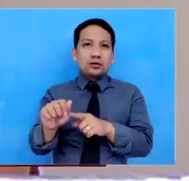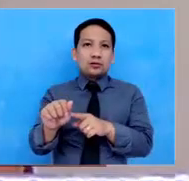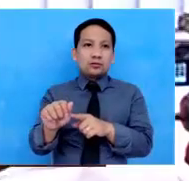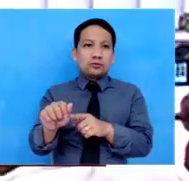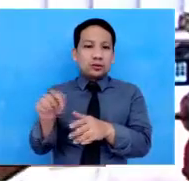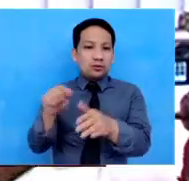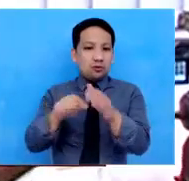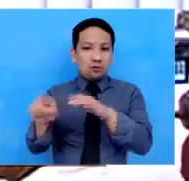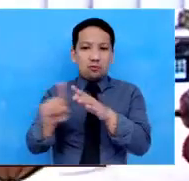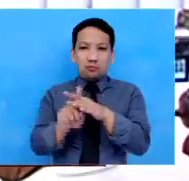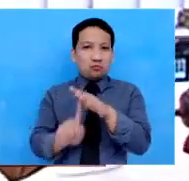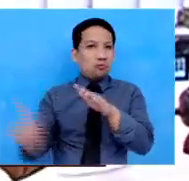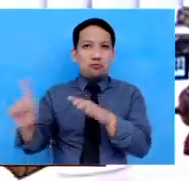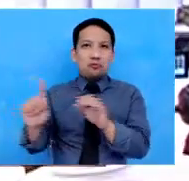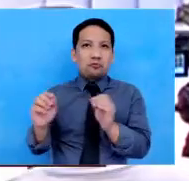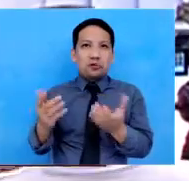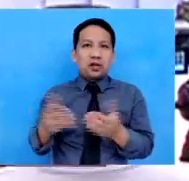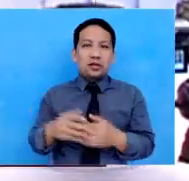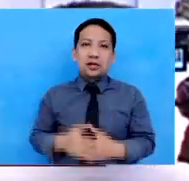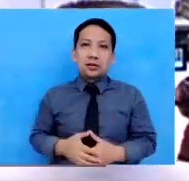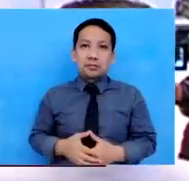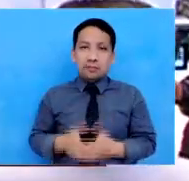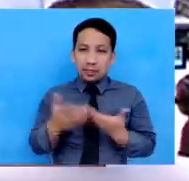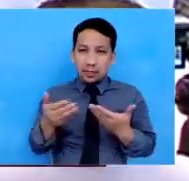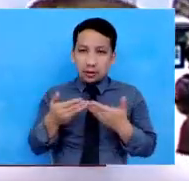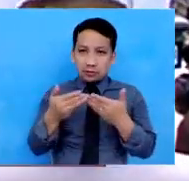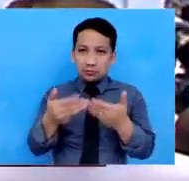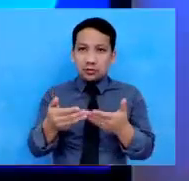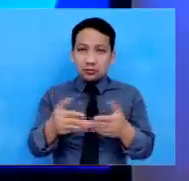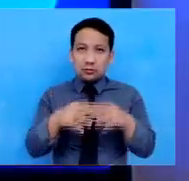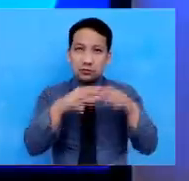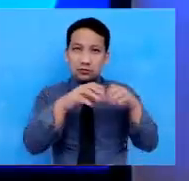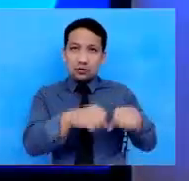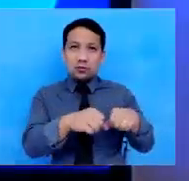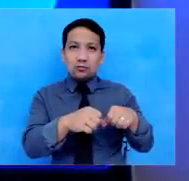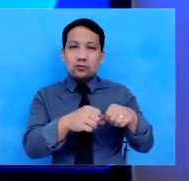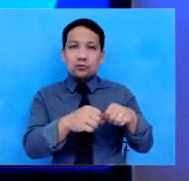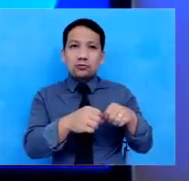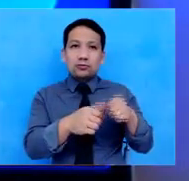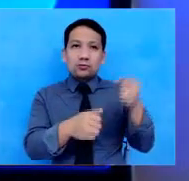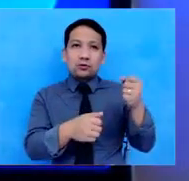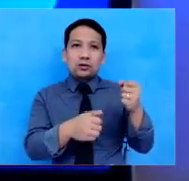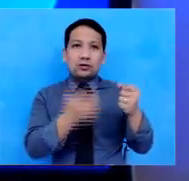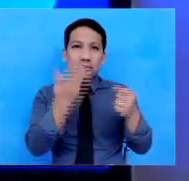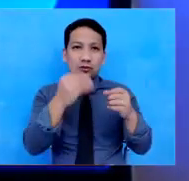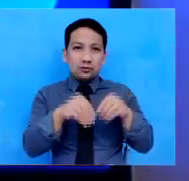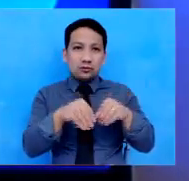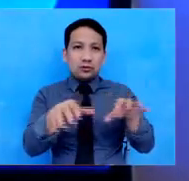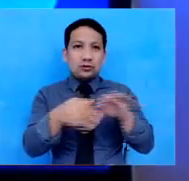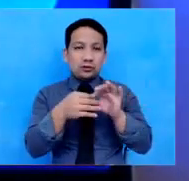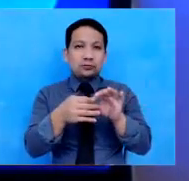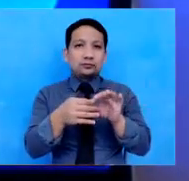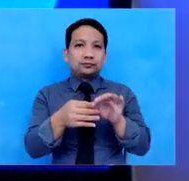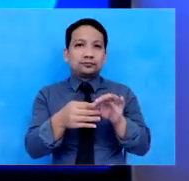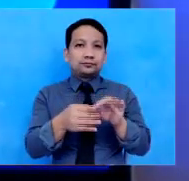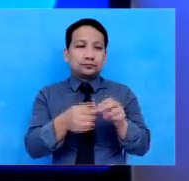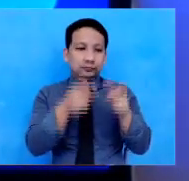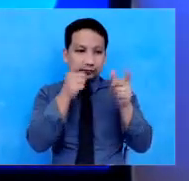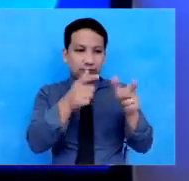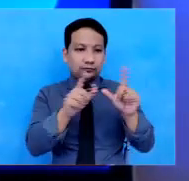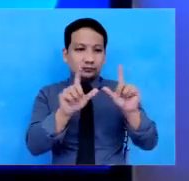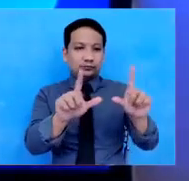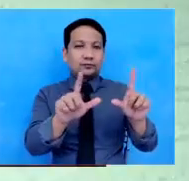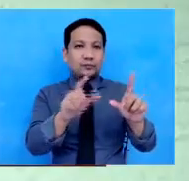siya. Sa ngayon, wala pang hold departure order sa mga sangkot pero maglalabas naman na raw ng lookout bulletin para sa